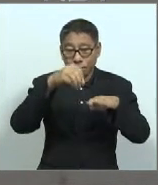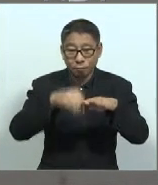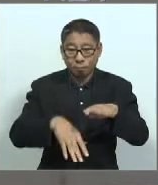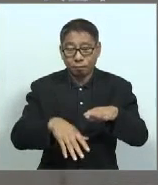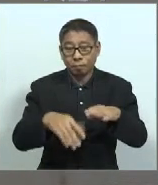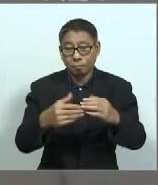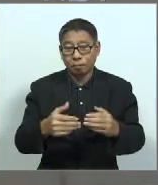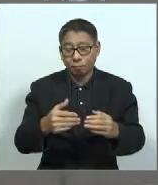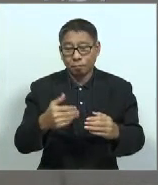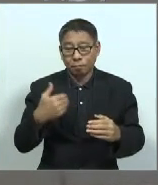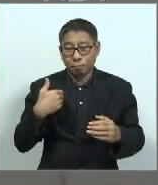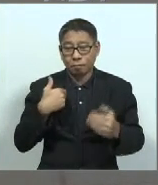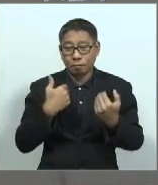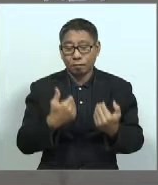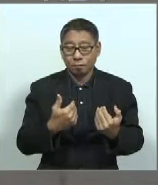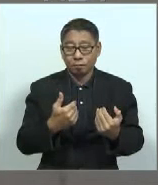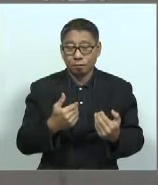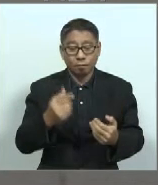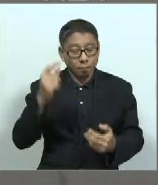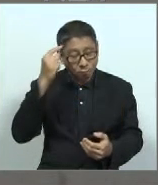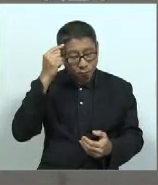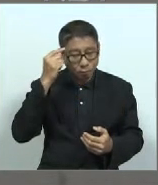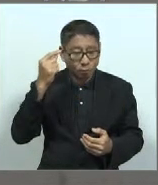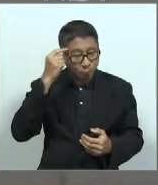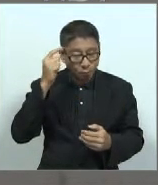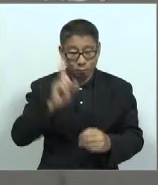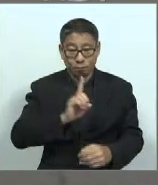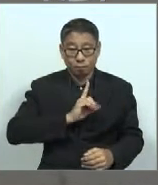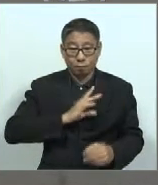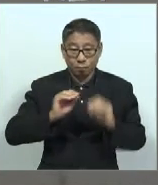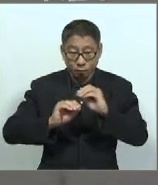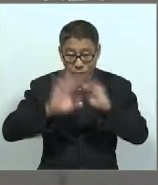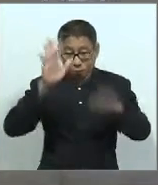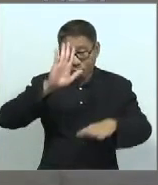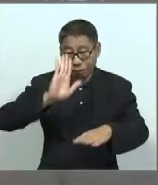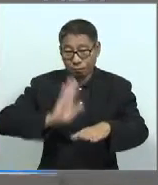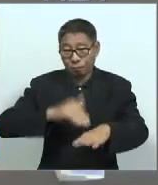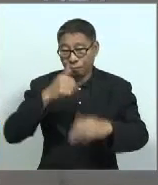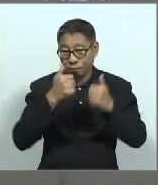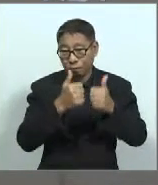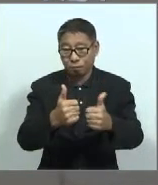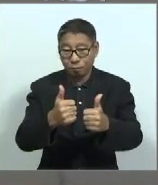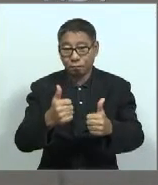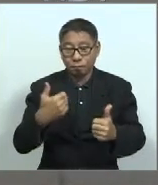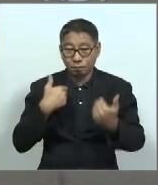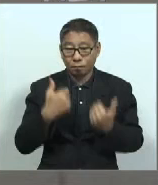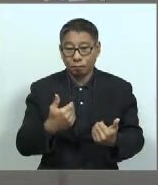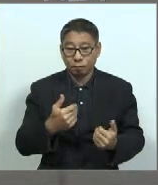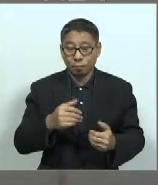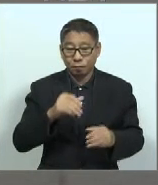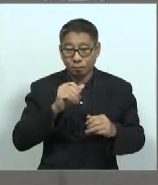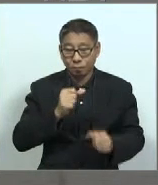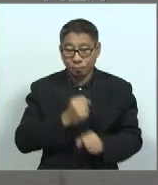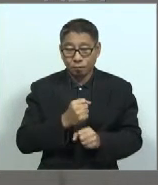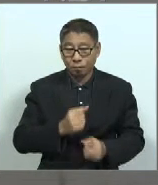ก็พอยังประทังตนอันความรู้รู้กระจ่างแต่อย่างเดียวแต่ให้เชี่ยวชาญเถิดจะเกิดผลอาจจะชักเชิด